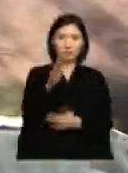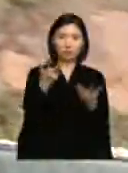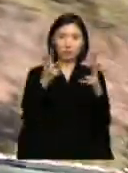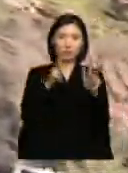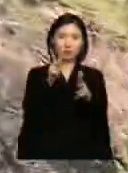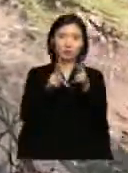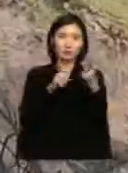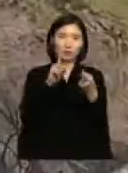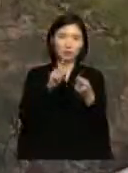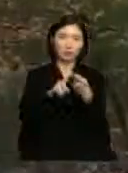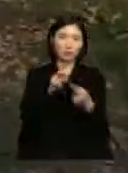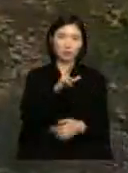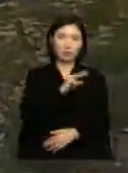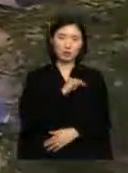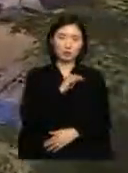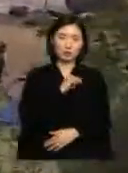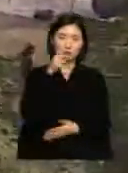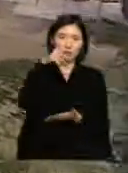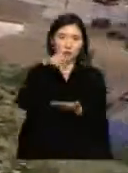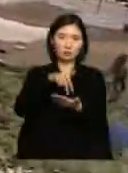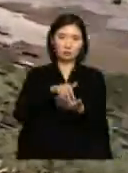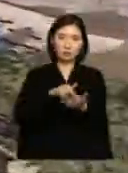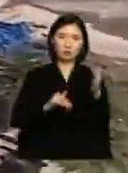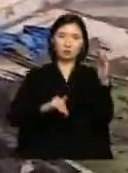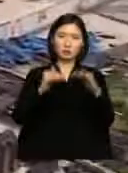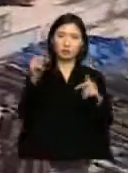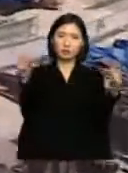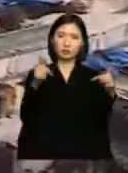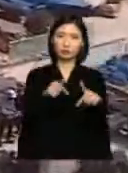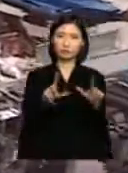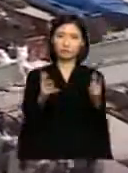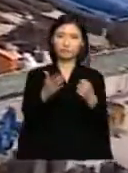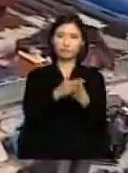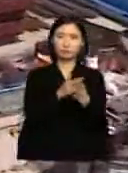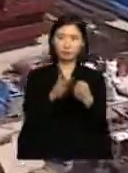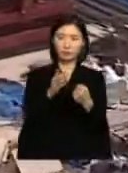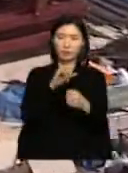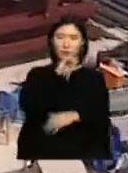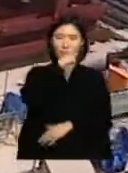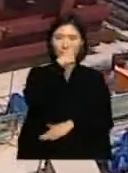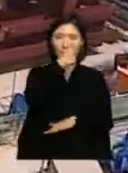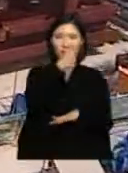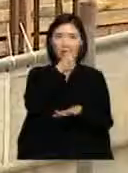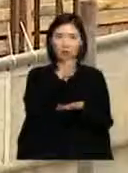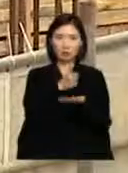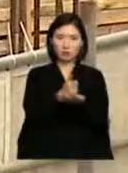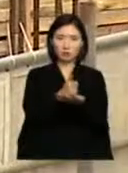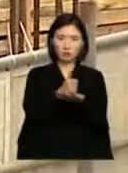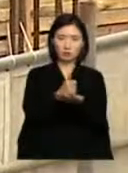사업을 둘러싼 의원 간 입장차가 좀처럼 좁혀지지 않고 있어 예산안이 무사히